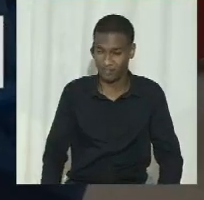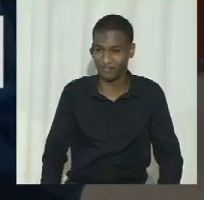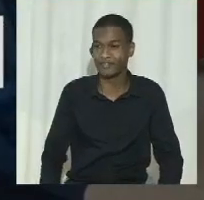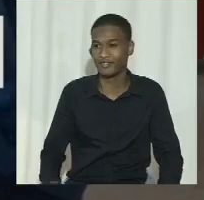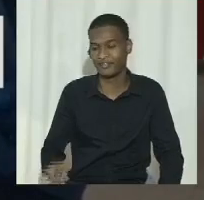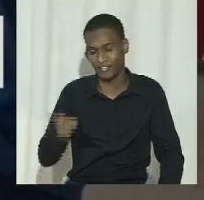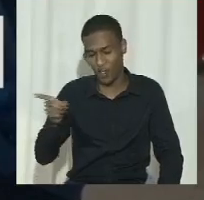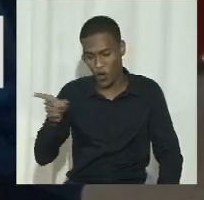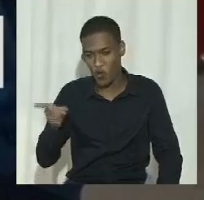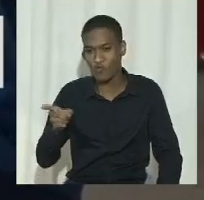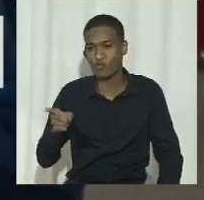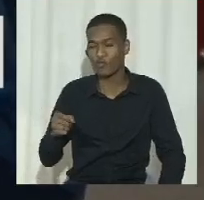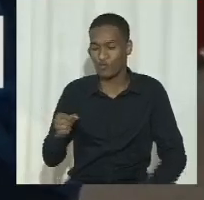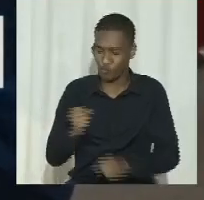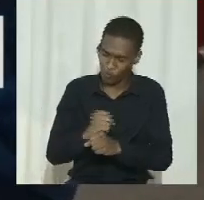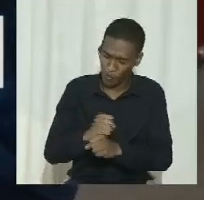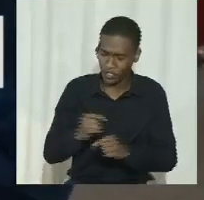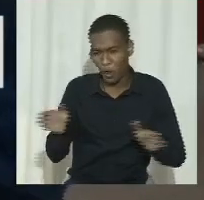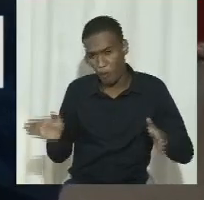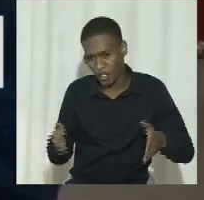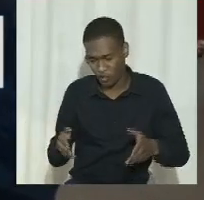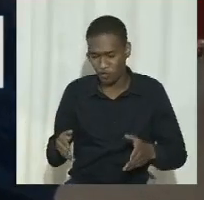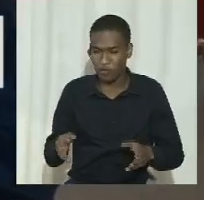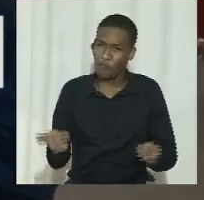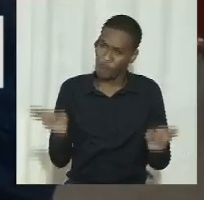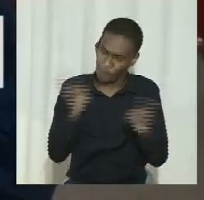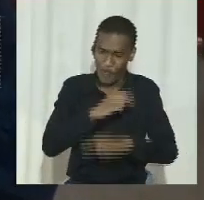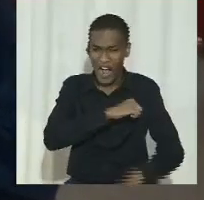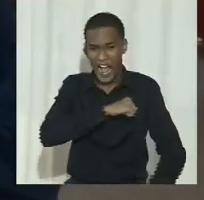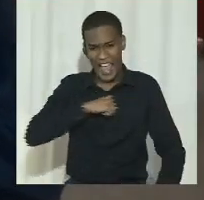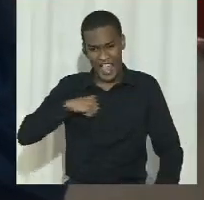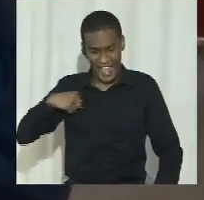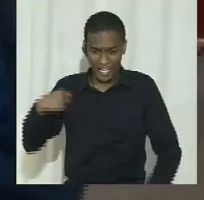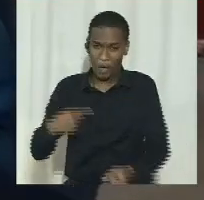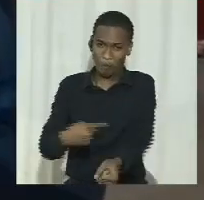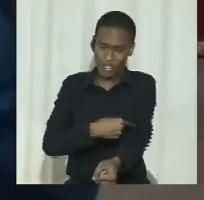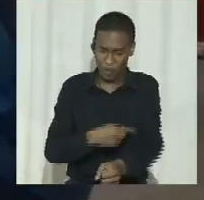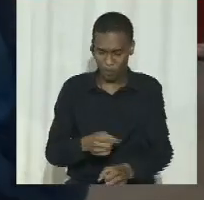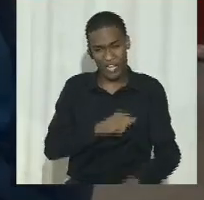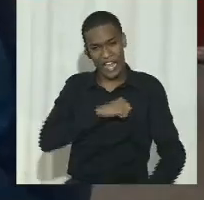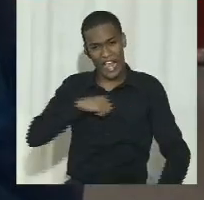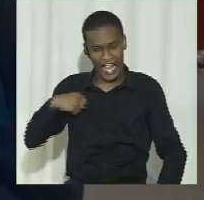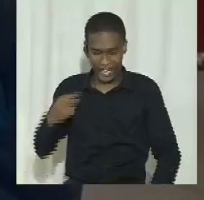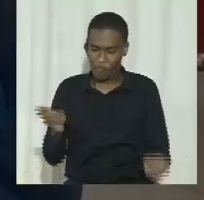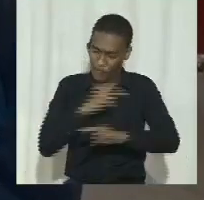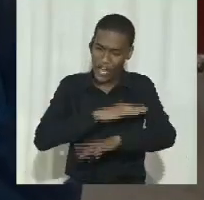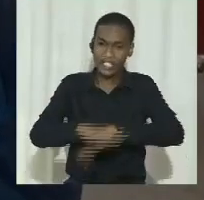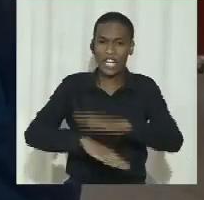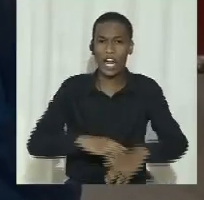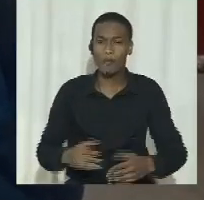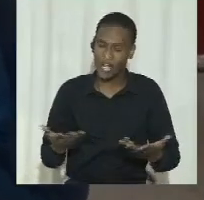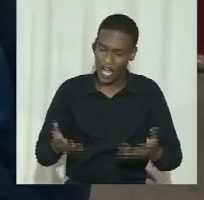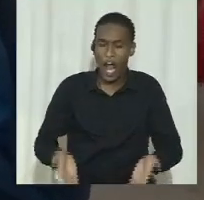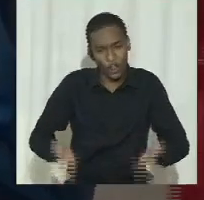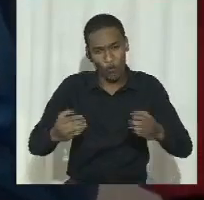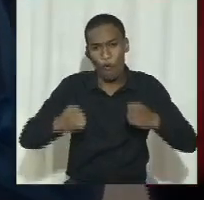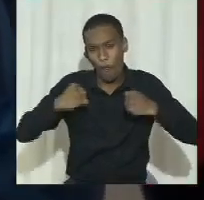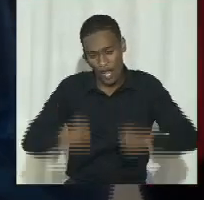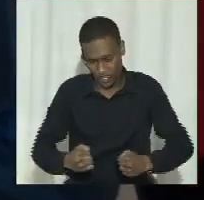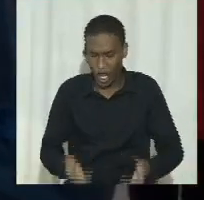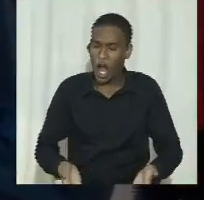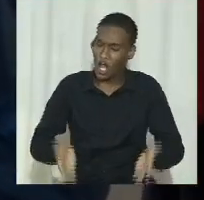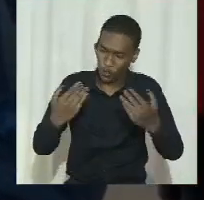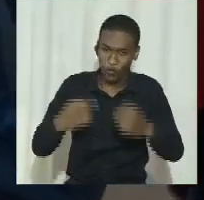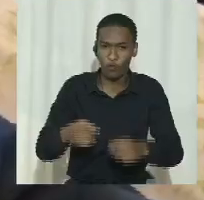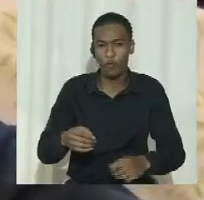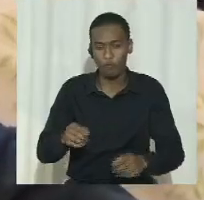fitaintainana zay zany manjary mampahela le fitsabontsika zany zay dia tena ataoko hoe mila maheritsy meteza ho tsabony dia